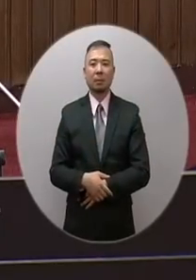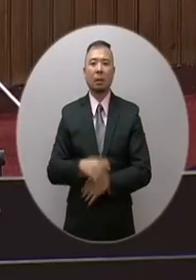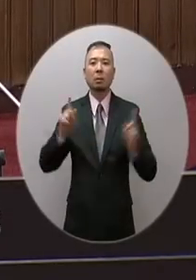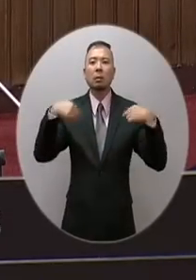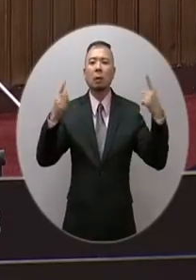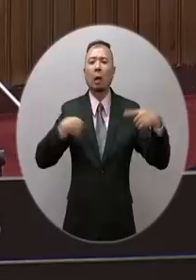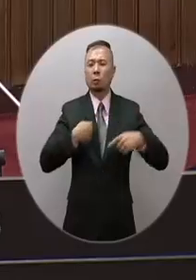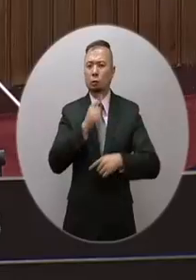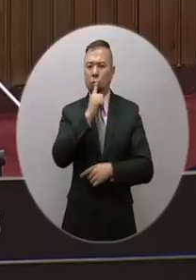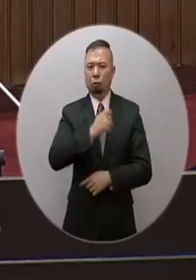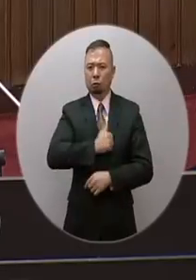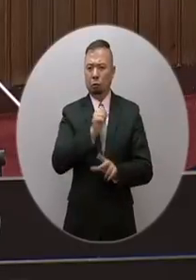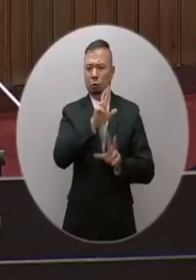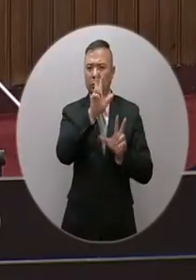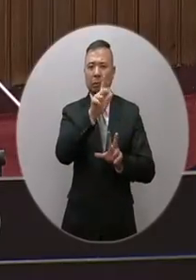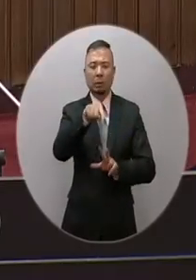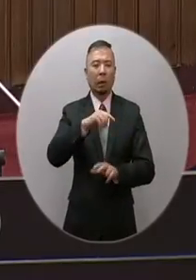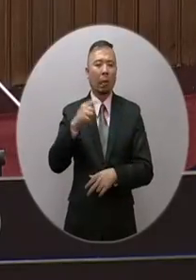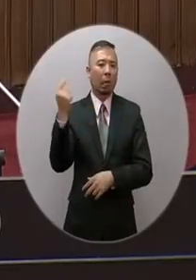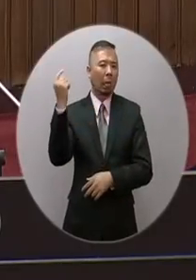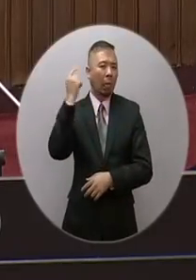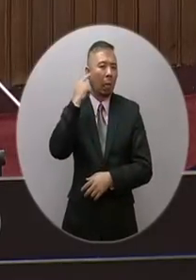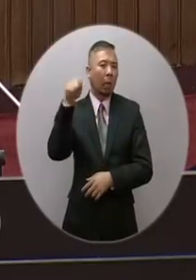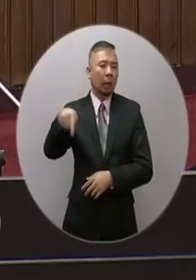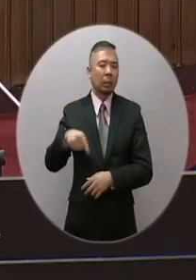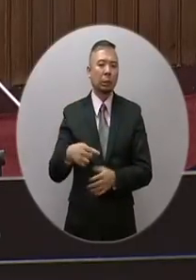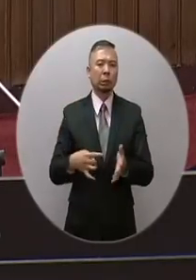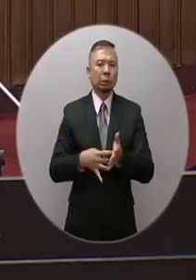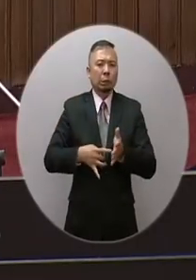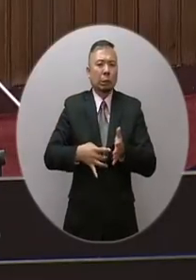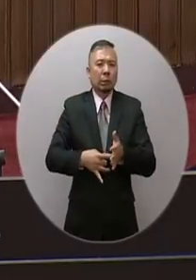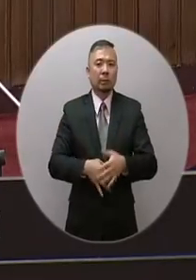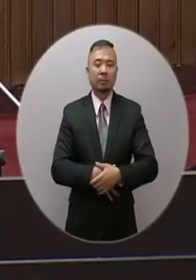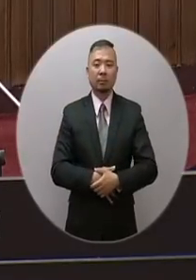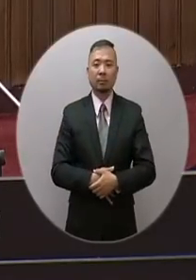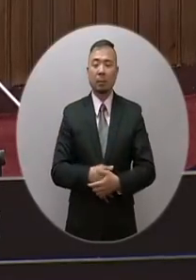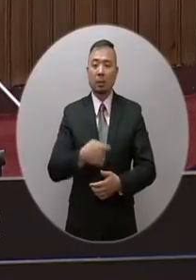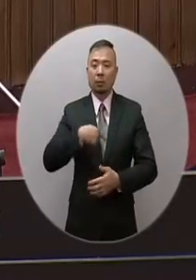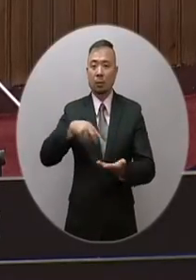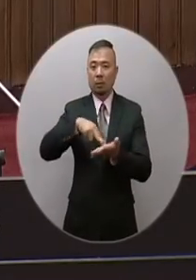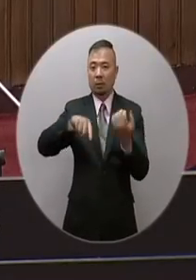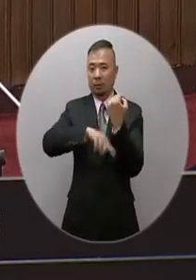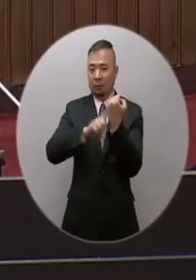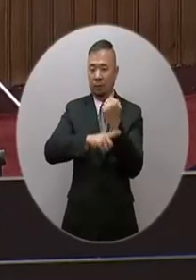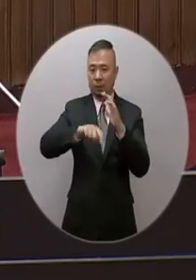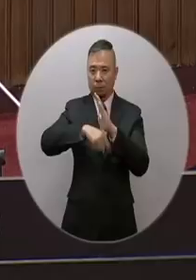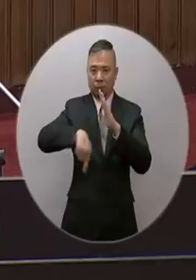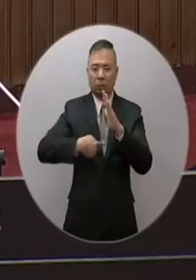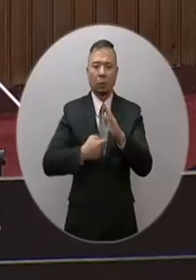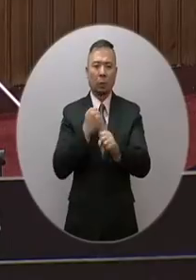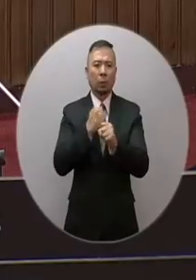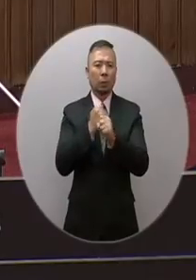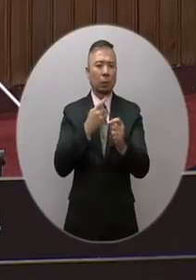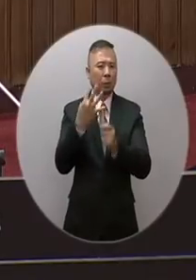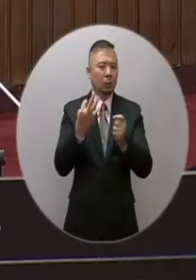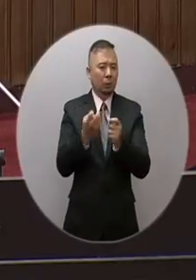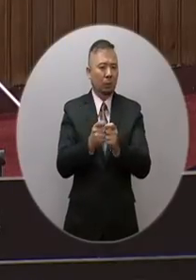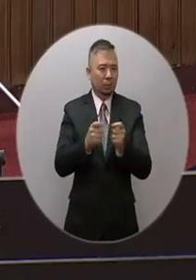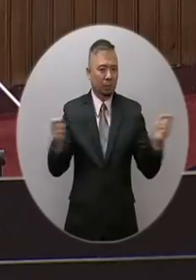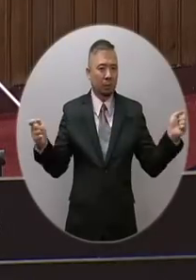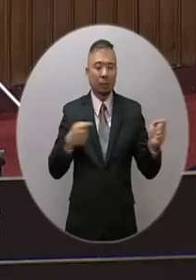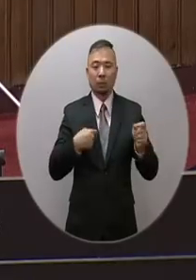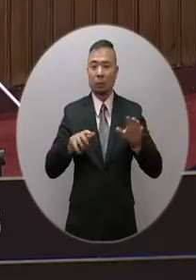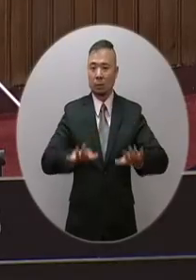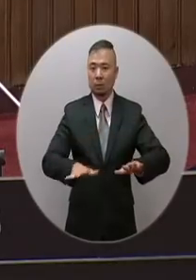逆耳利于行。作为立法院老兵的精评，以某国之诚向行政院提